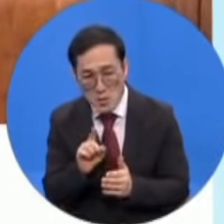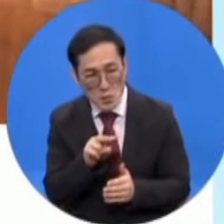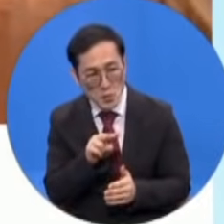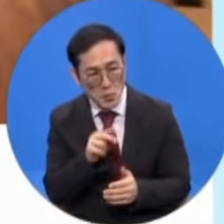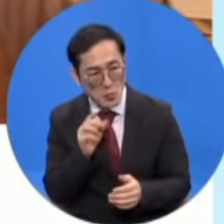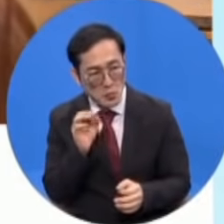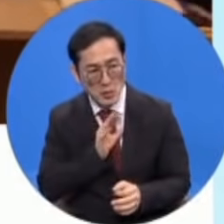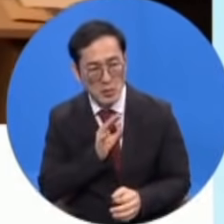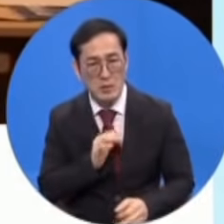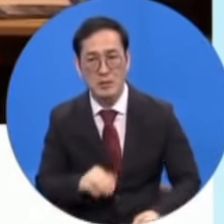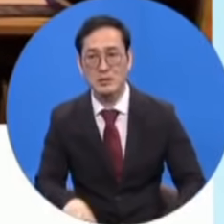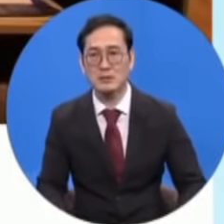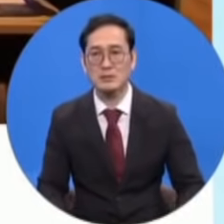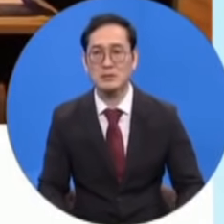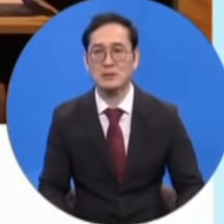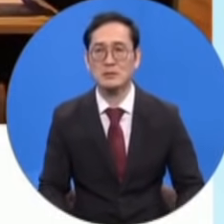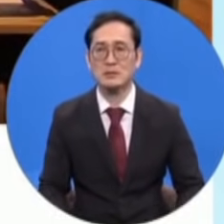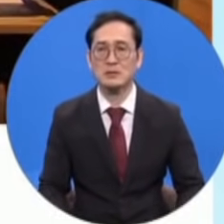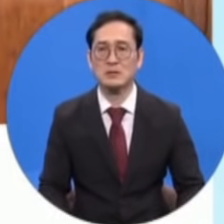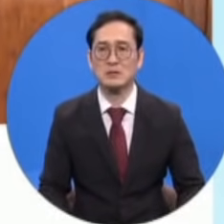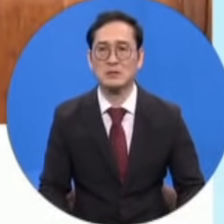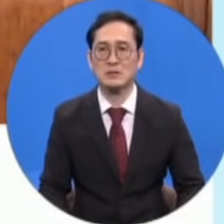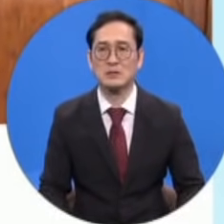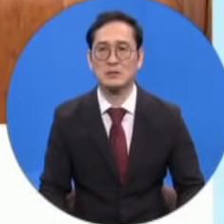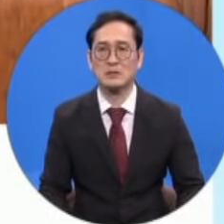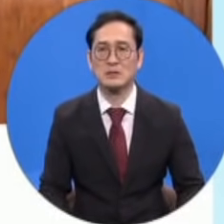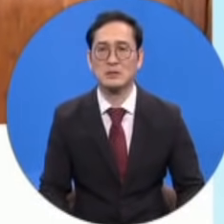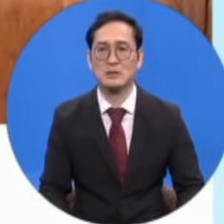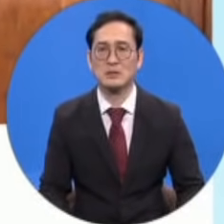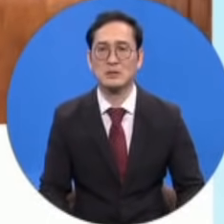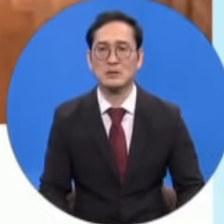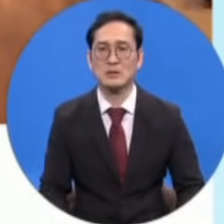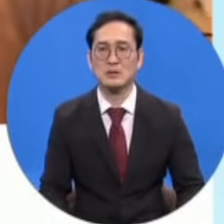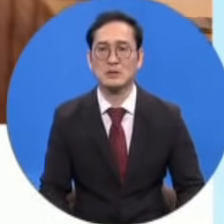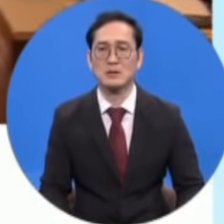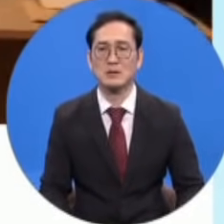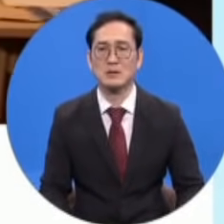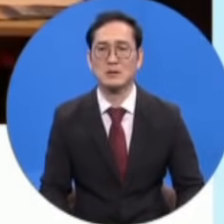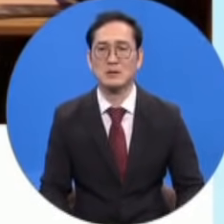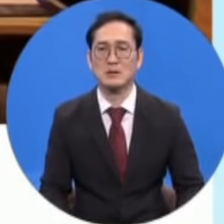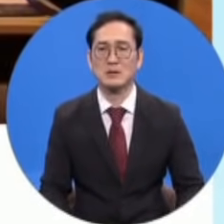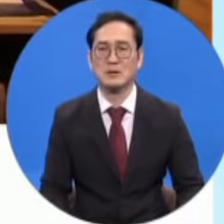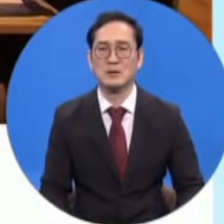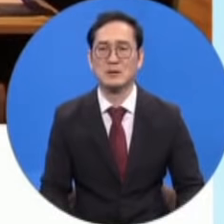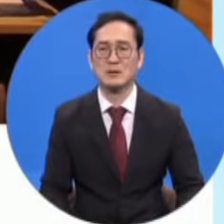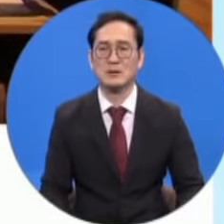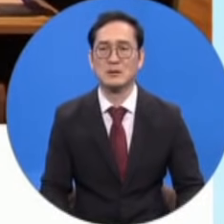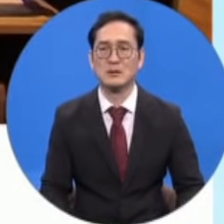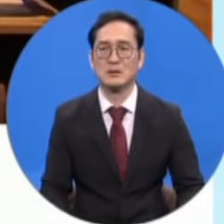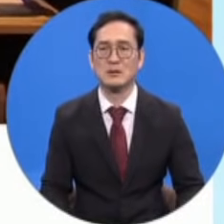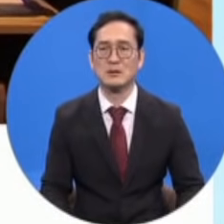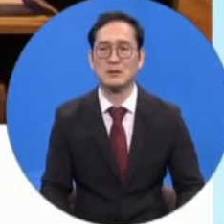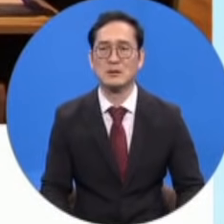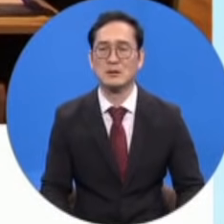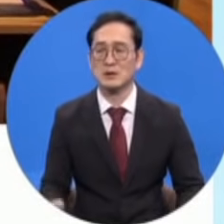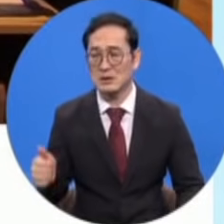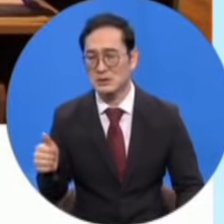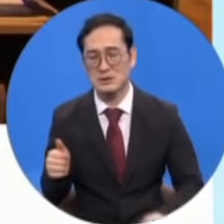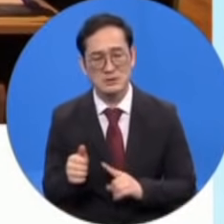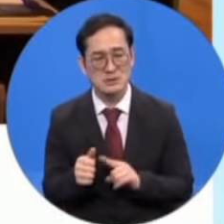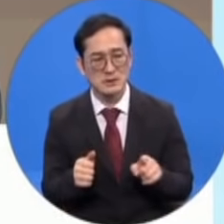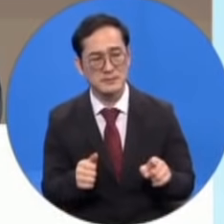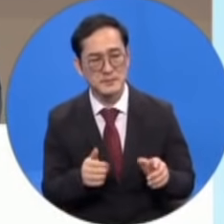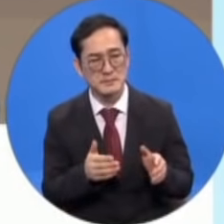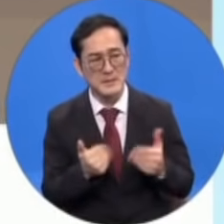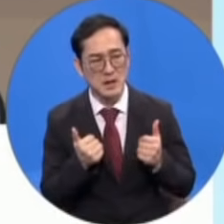김기헌 어느 대표도 나중에 빠삐용 어쩌고 했는데 처음에는 뭐 품위있게 말을 했으면 좋겠다고 좀 솔직해 본인도 속으로 좀 선택했던 게 아닌가 좀